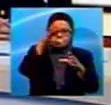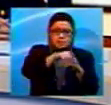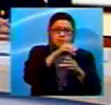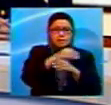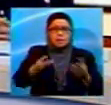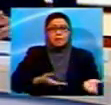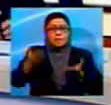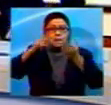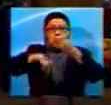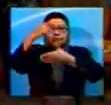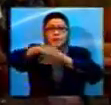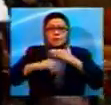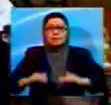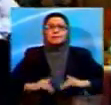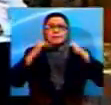lebih